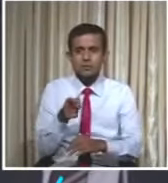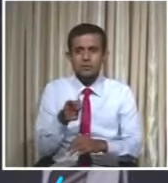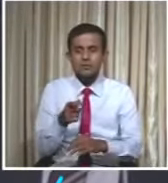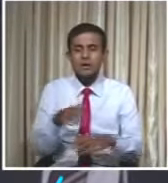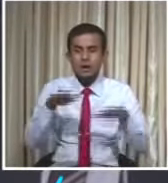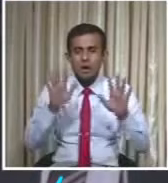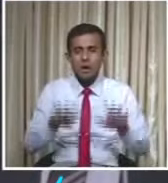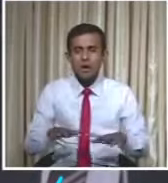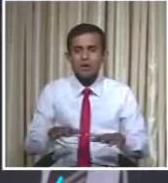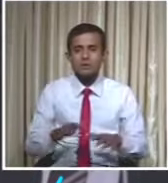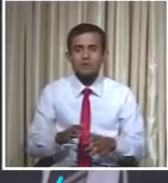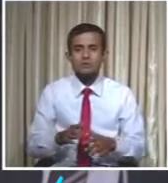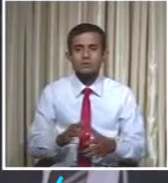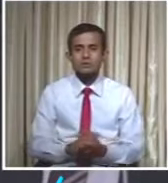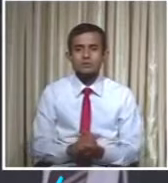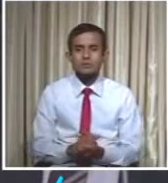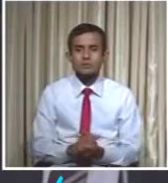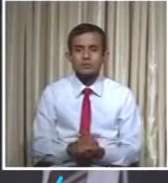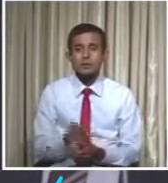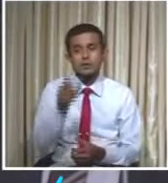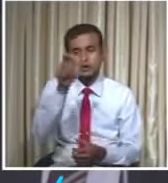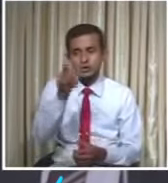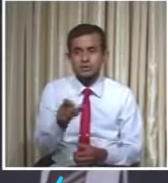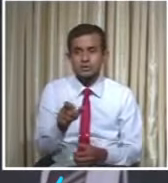प्रतिफल मुक्ति